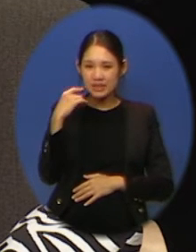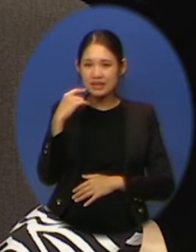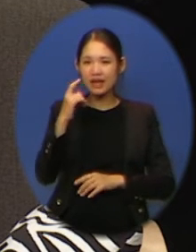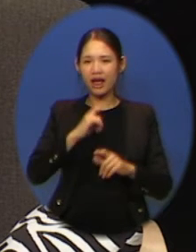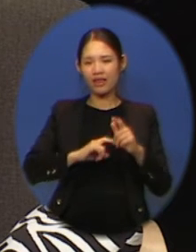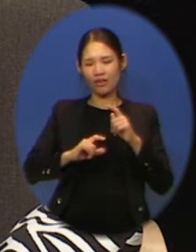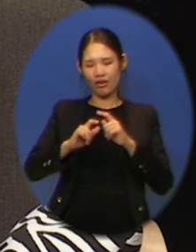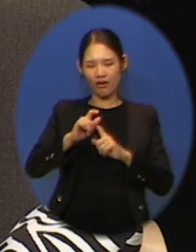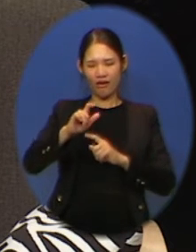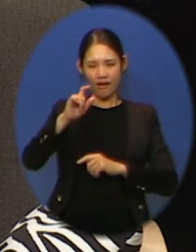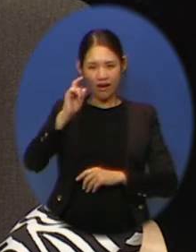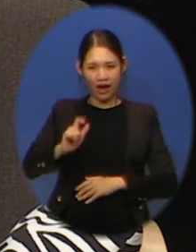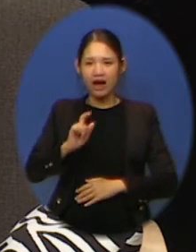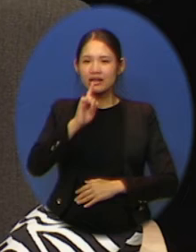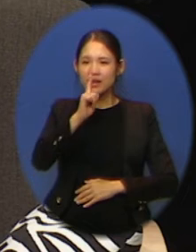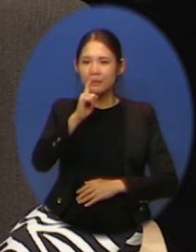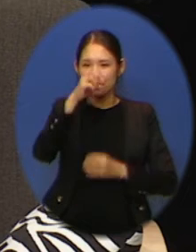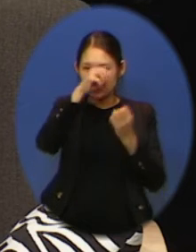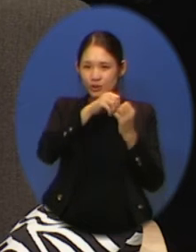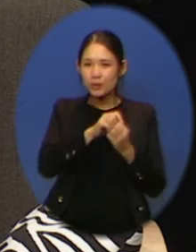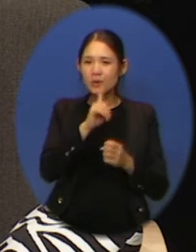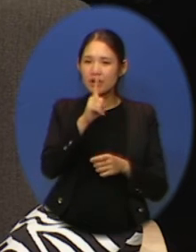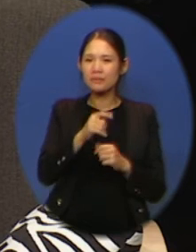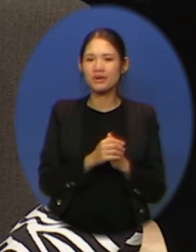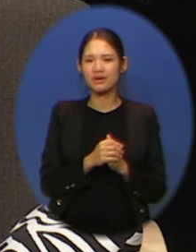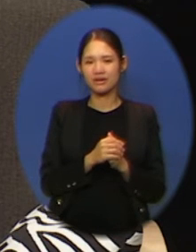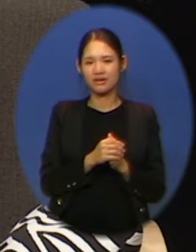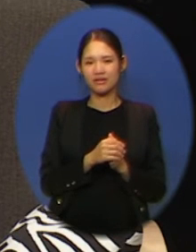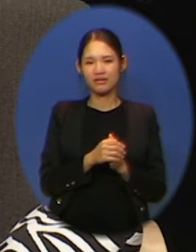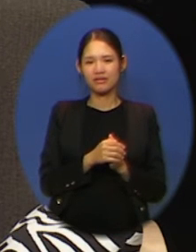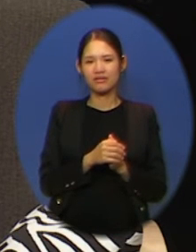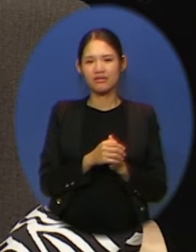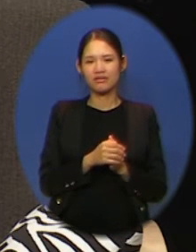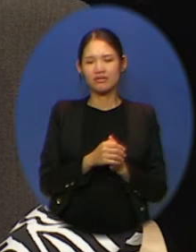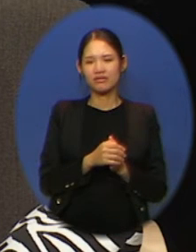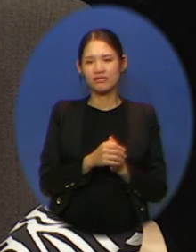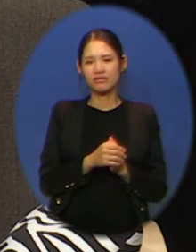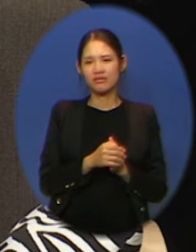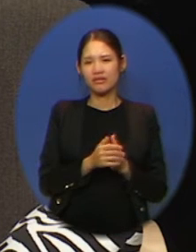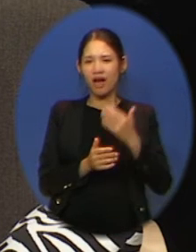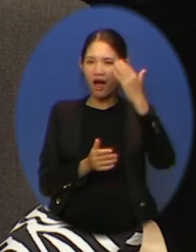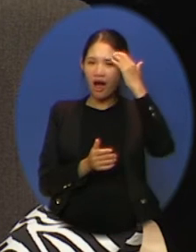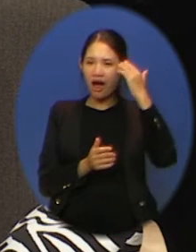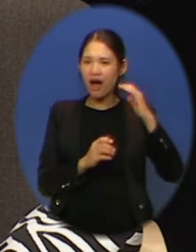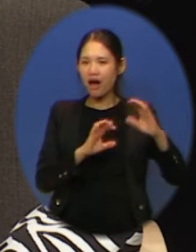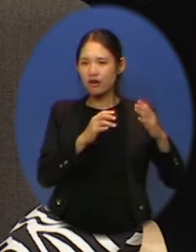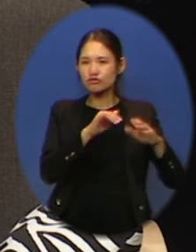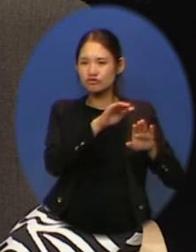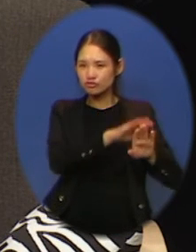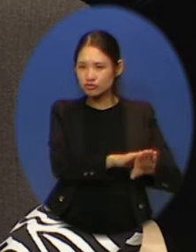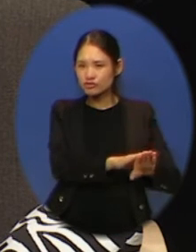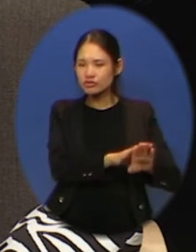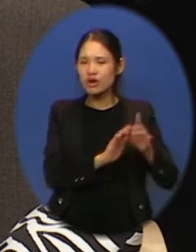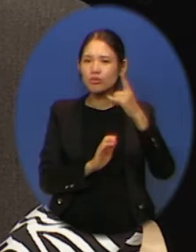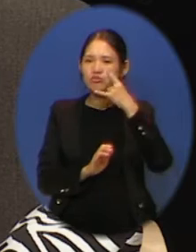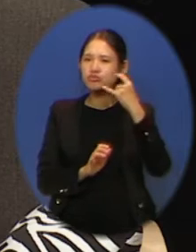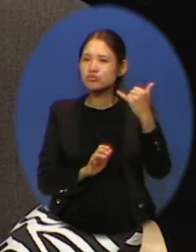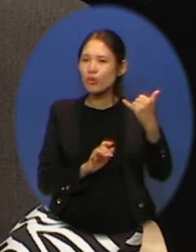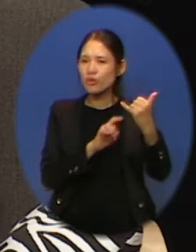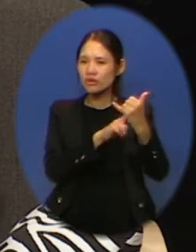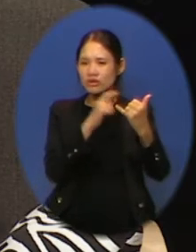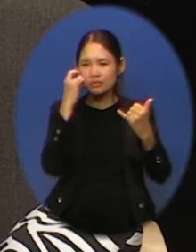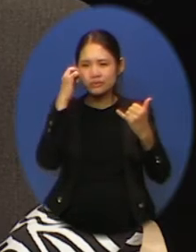피가 물보다 진하다는 얘기가 아이고 두건 부모도 무척 보고 싶고 그